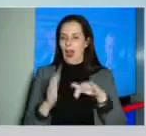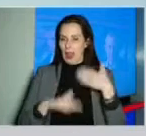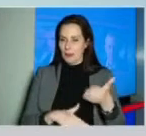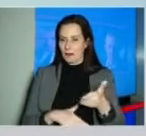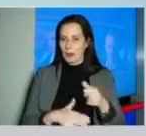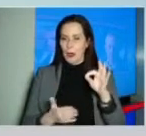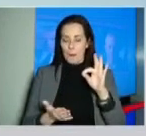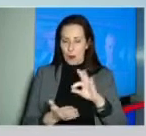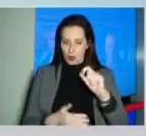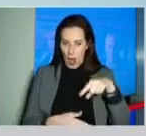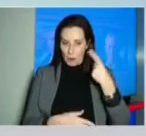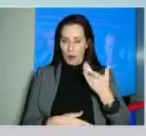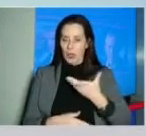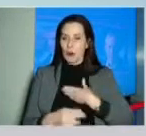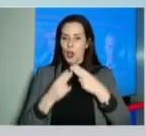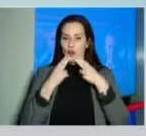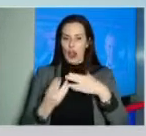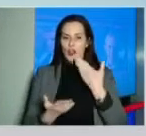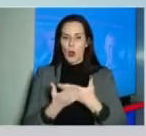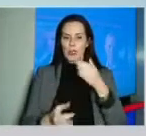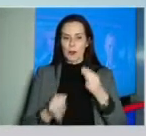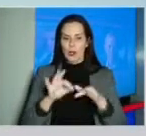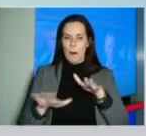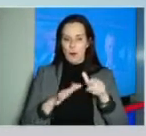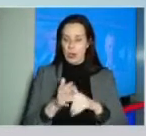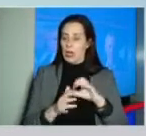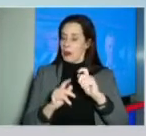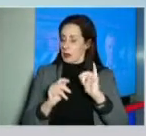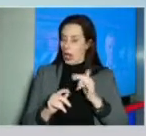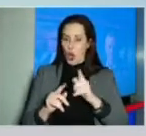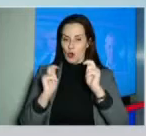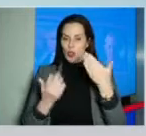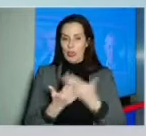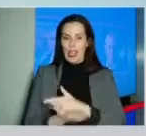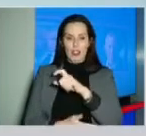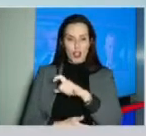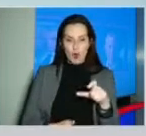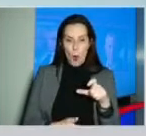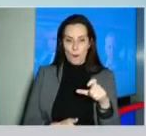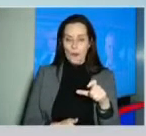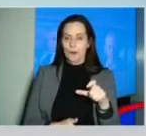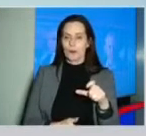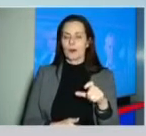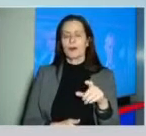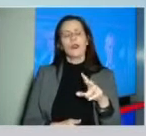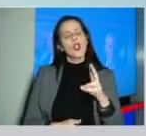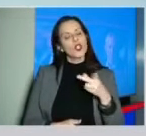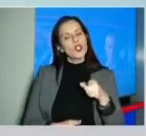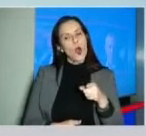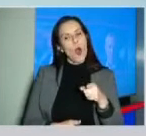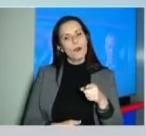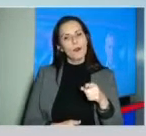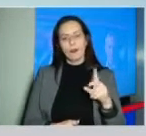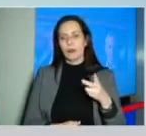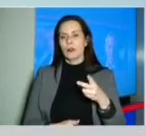זאת אומרת, ברגע שבשבוע הבא נקבל את תשובתו של היועץ המשפטי לממשלה, האם כן או לא יוגש כתב אישום בחפוף לשימוע, שוב יהיה התכווננות מחודשת